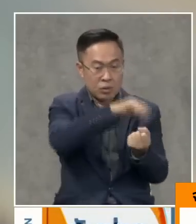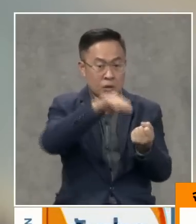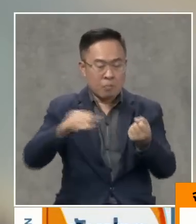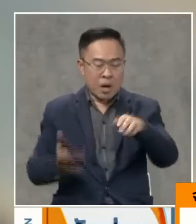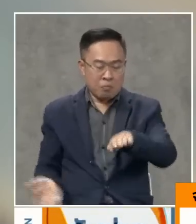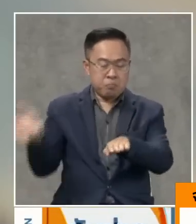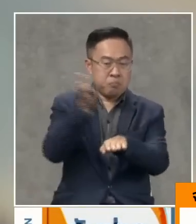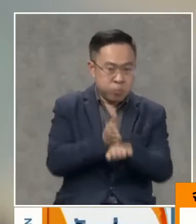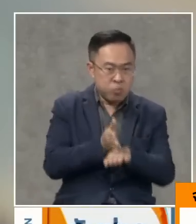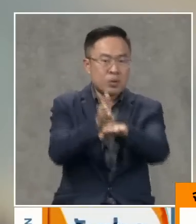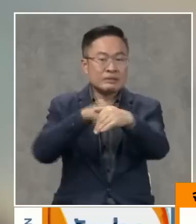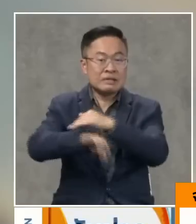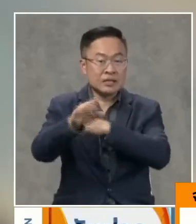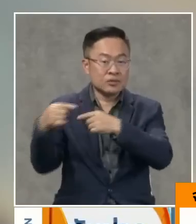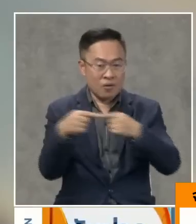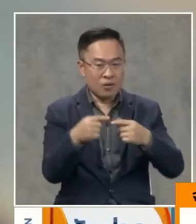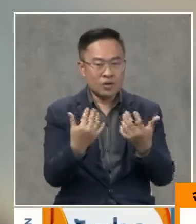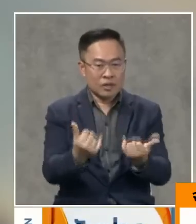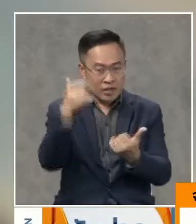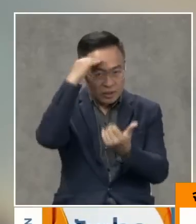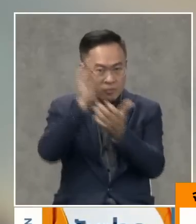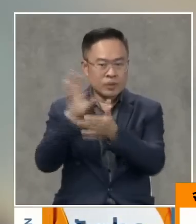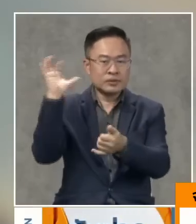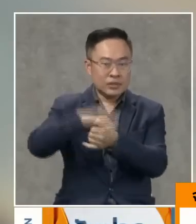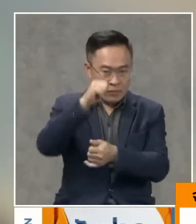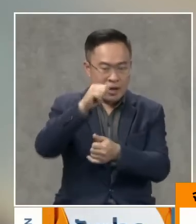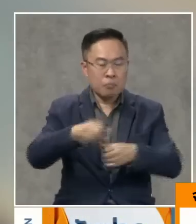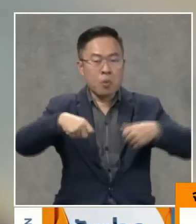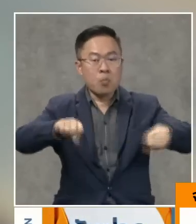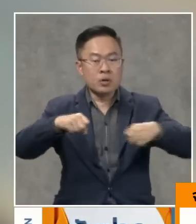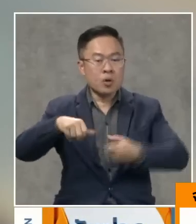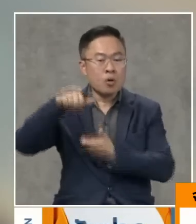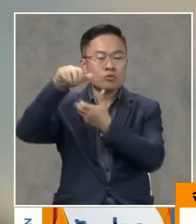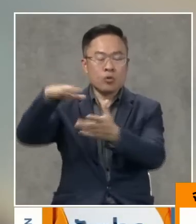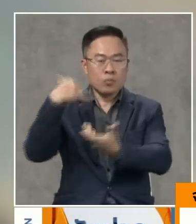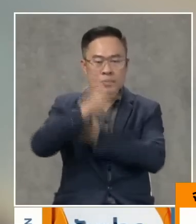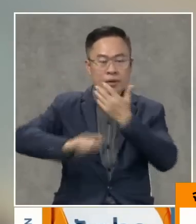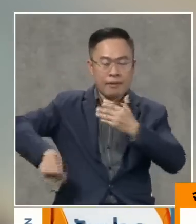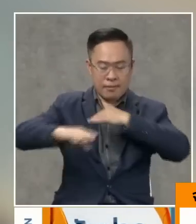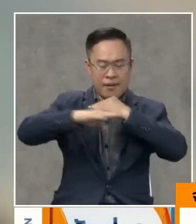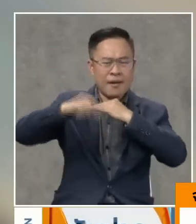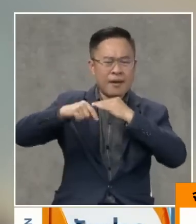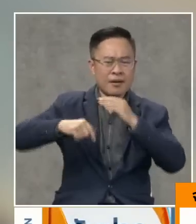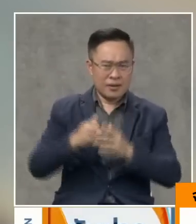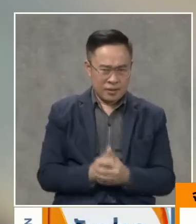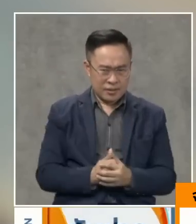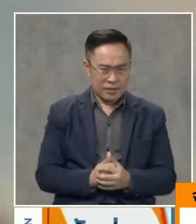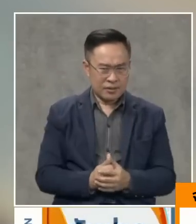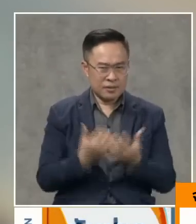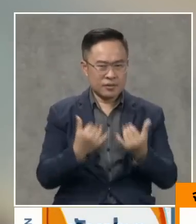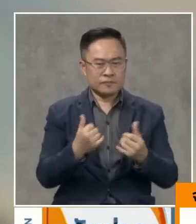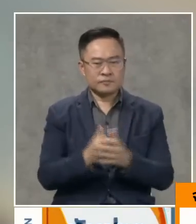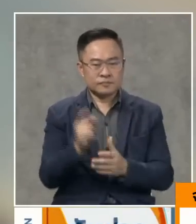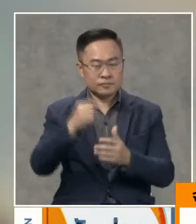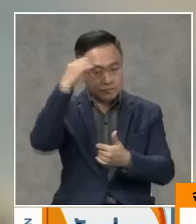ค่ะโอ้โหเนี่ยค่ะเห็นบอกว่าเตรียมส่งออกไปต่างประเทศด้วยนะคะจะไปประเทศเพื่อนบ้านละค่ะตำรวจเขาสืบพิกัดแน่ชัด